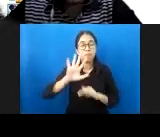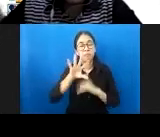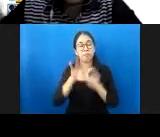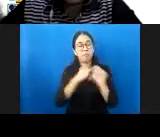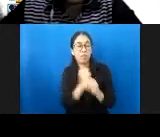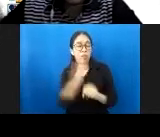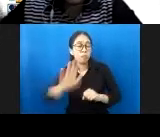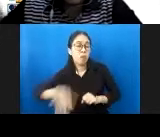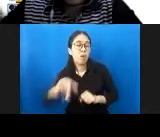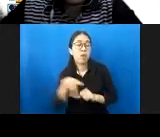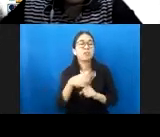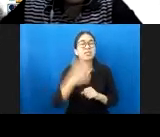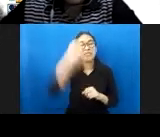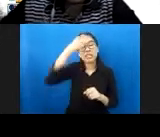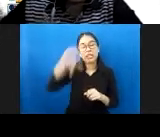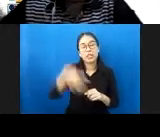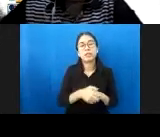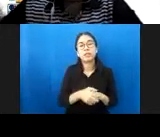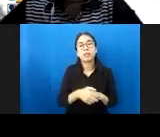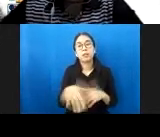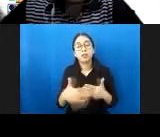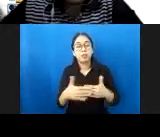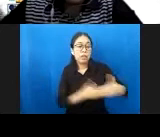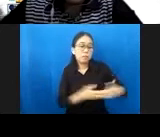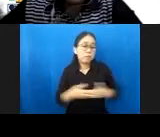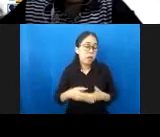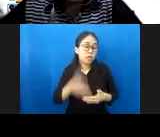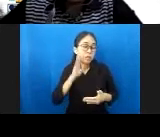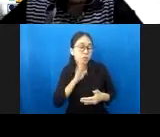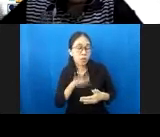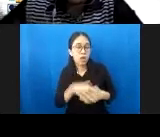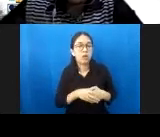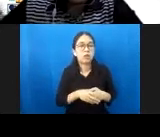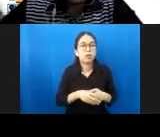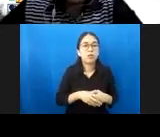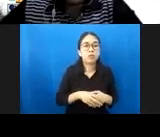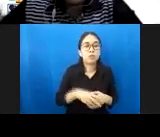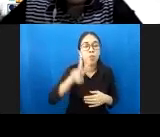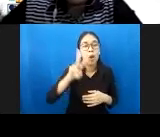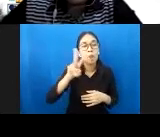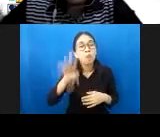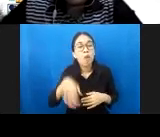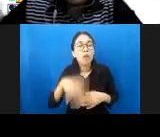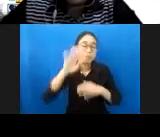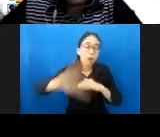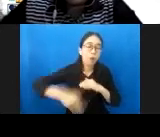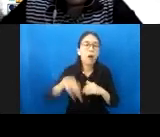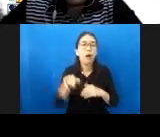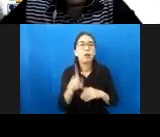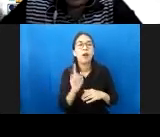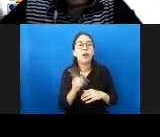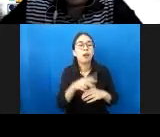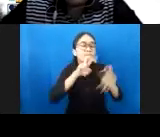untuk bayi muda, ya, usia 2 bulan ke bawah, kami memberikan paparan tentang penilaian dan klasifikasi, ya,